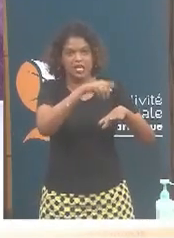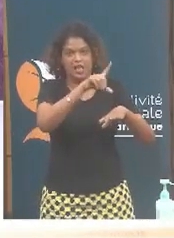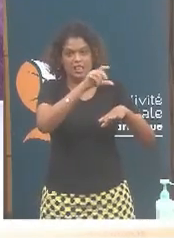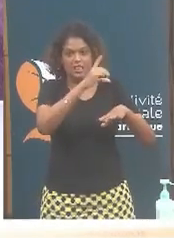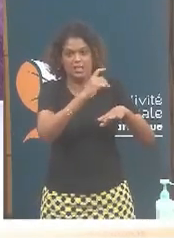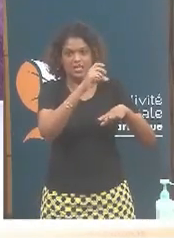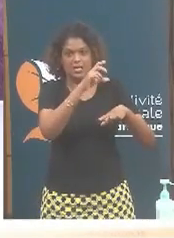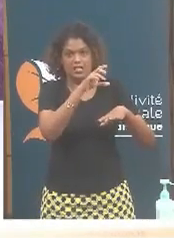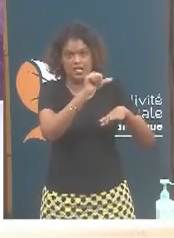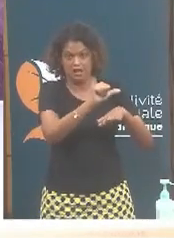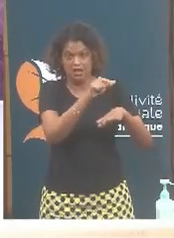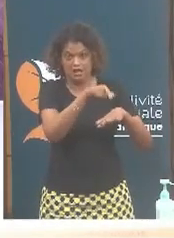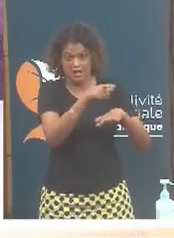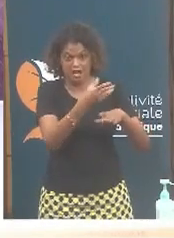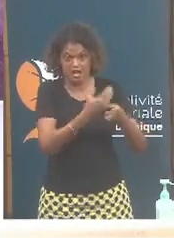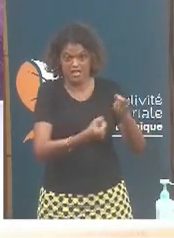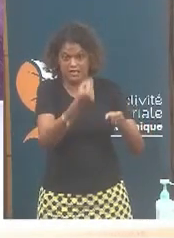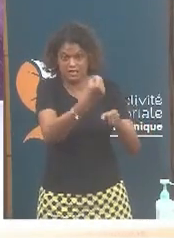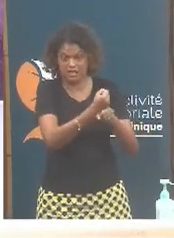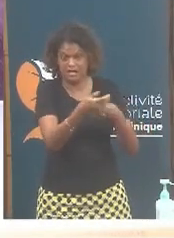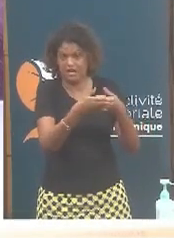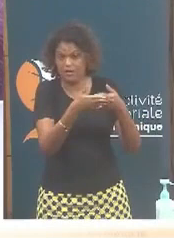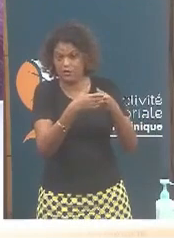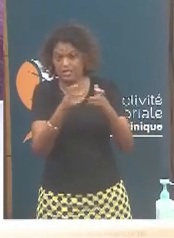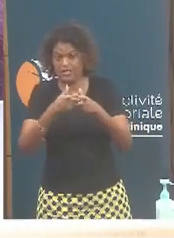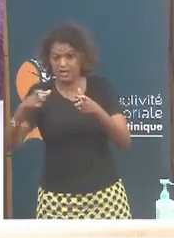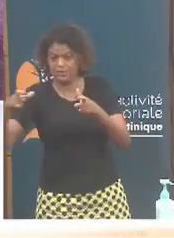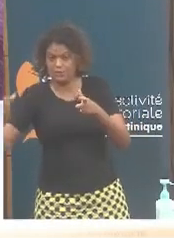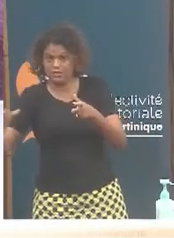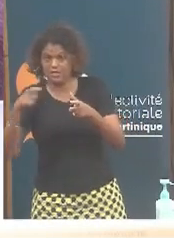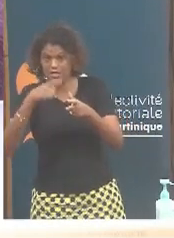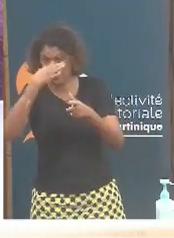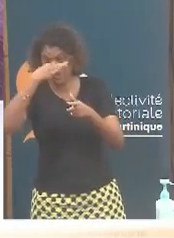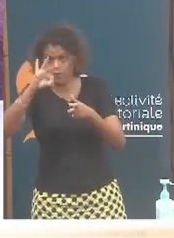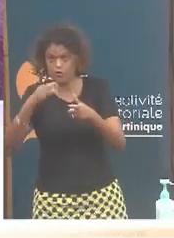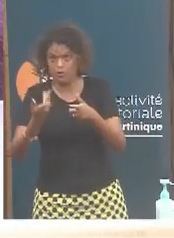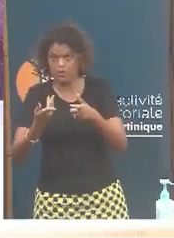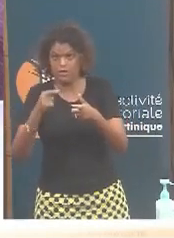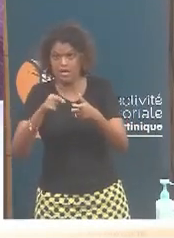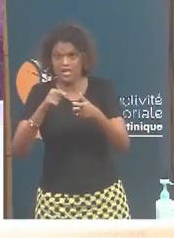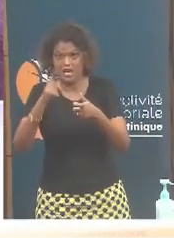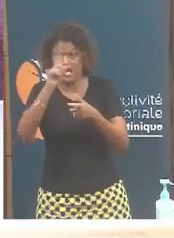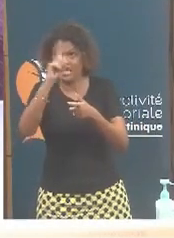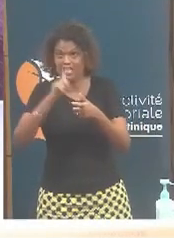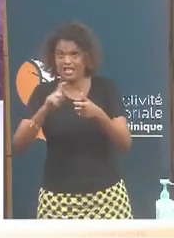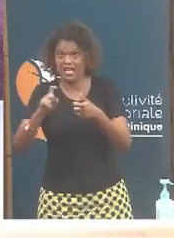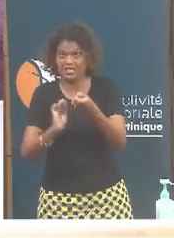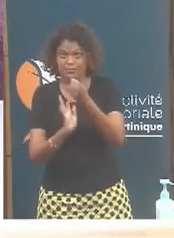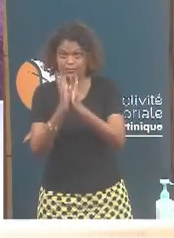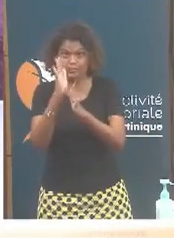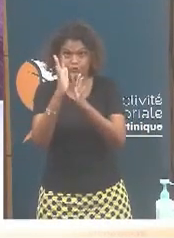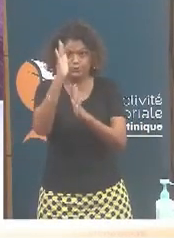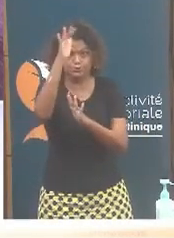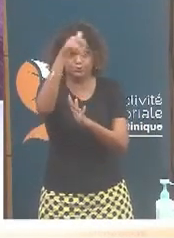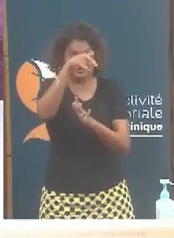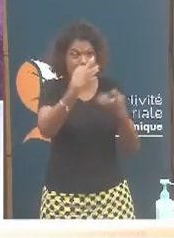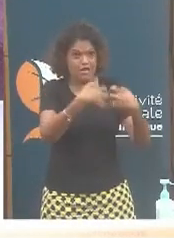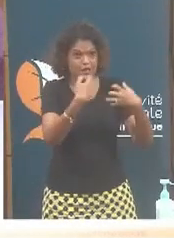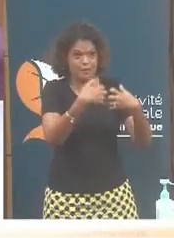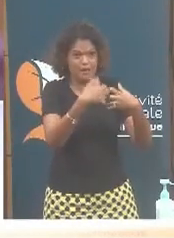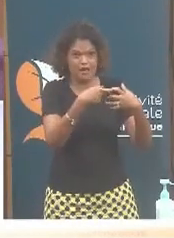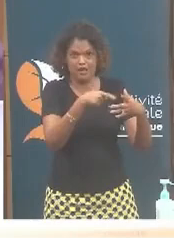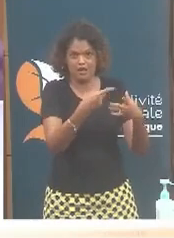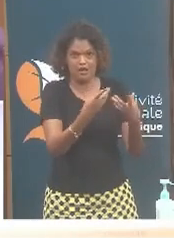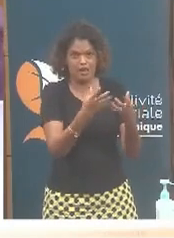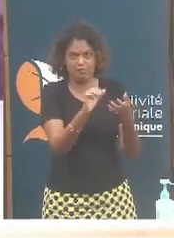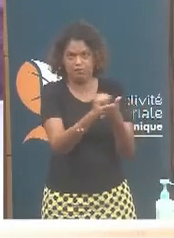distillerie. Et tous les gaz brûlés qui émanent de cela détruisent tous les appareils. Lorsque nous